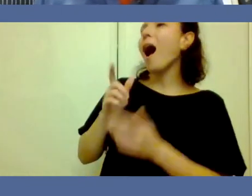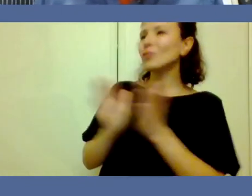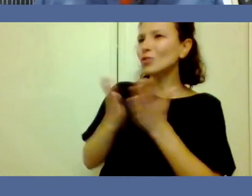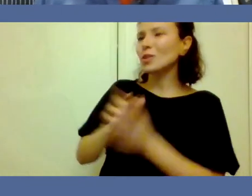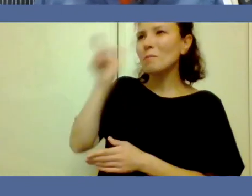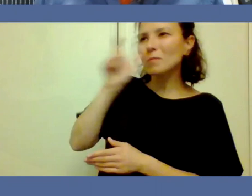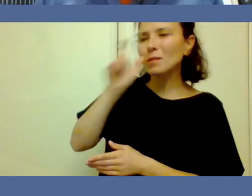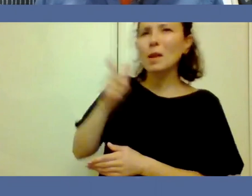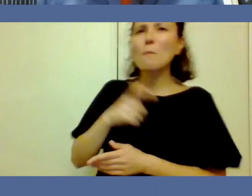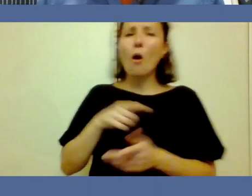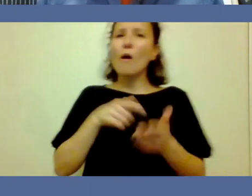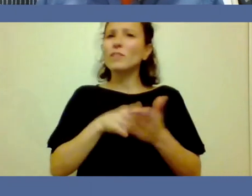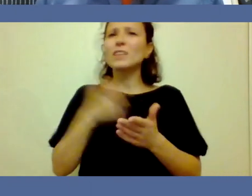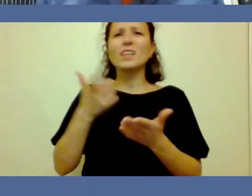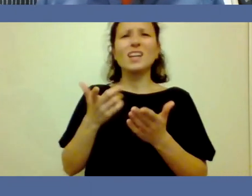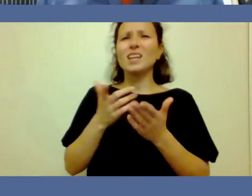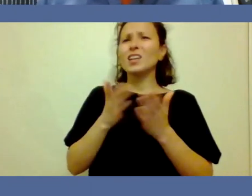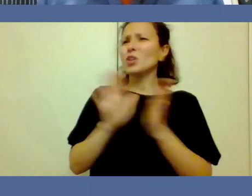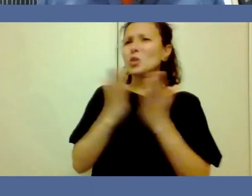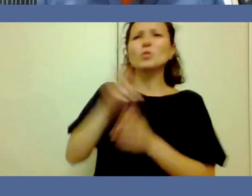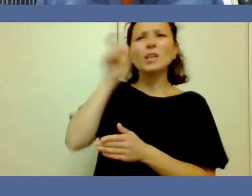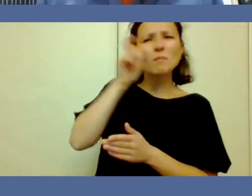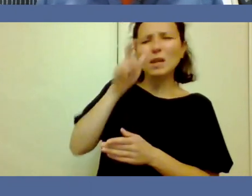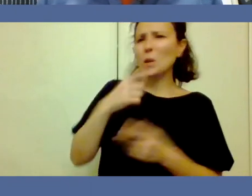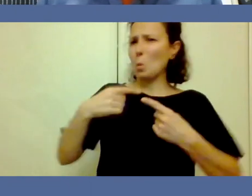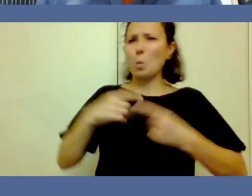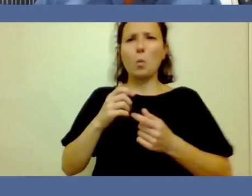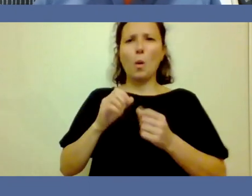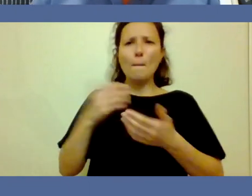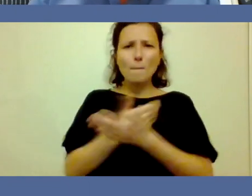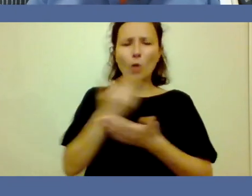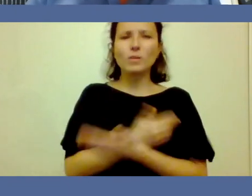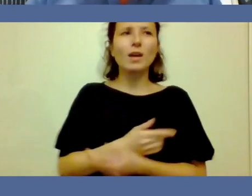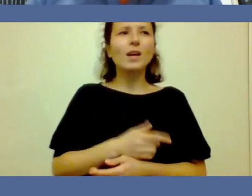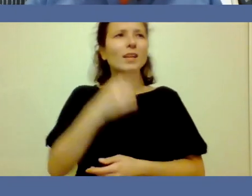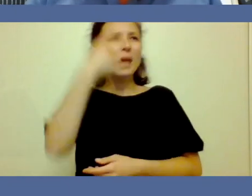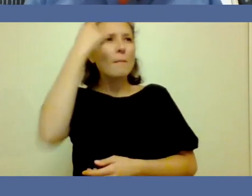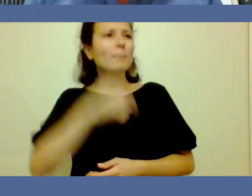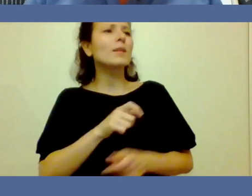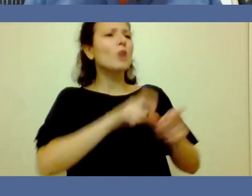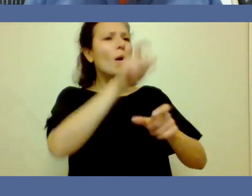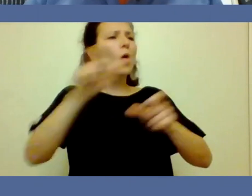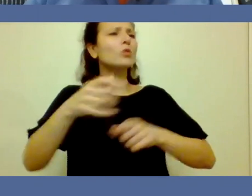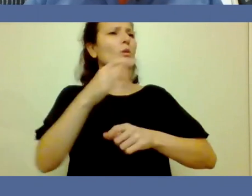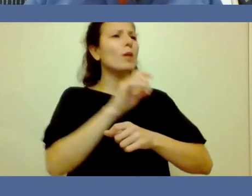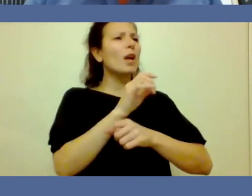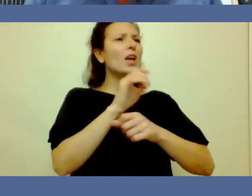były wcale modne. Ja pamiętam, jak mi mówiły te ciocie i wszystkie kuzynostwo, a co ty tam robisz? Siedzisz